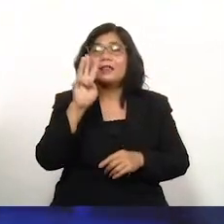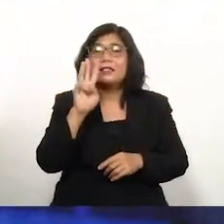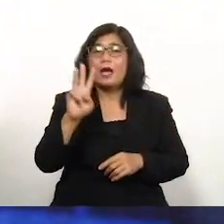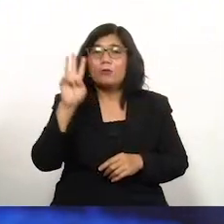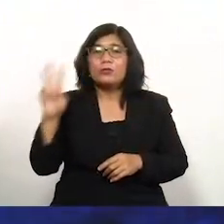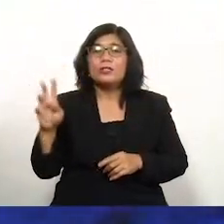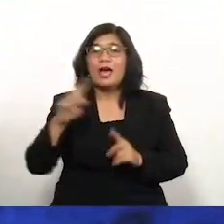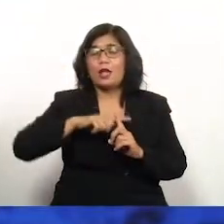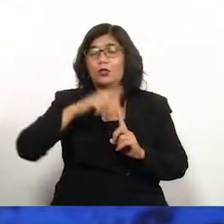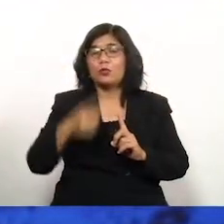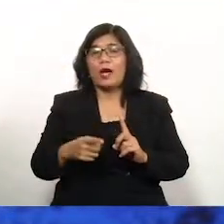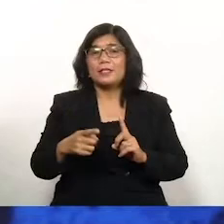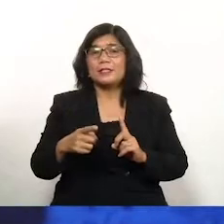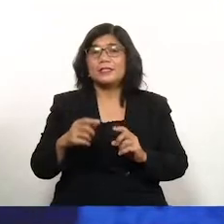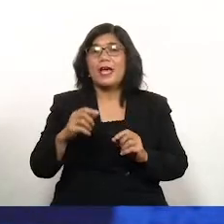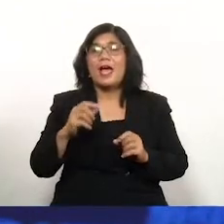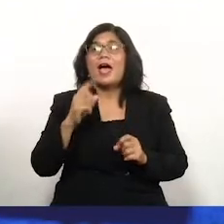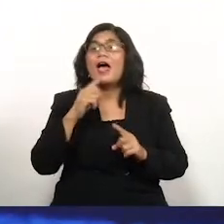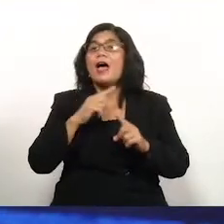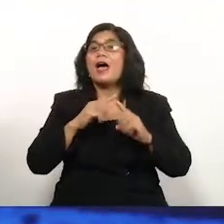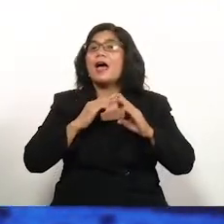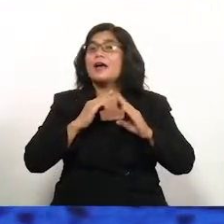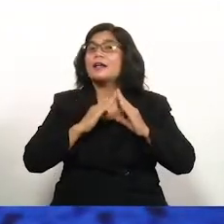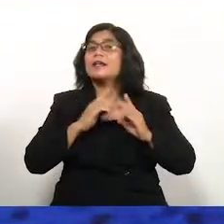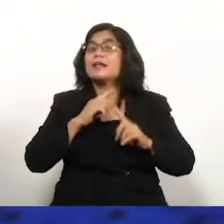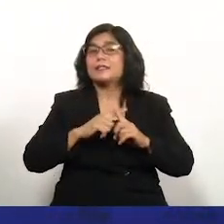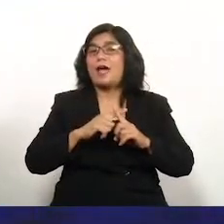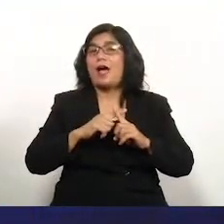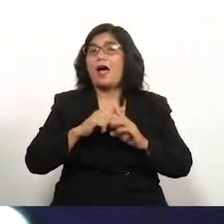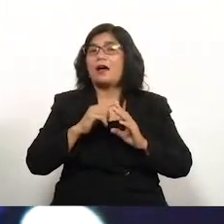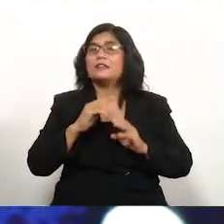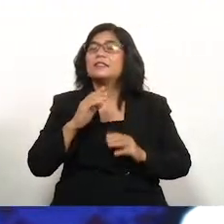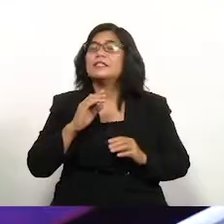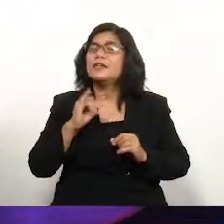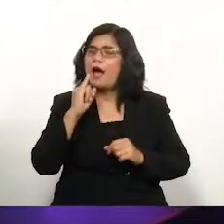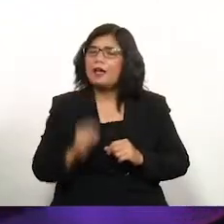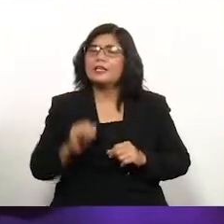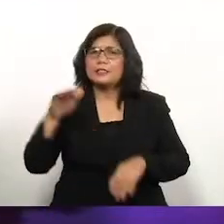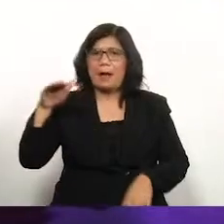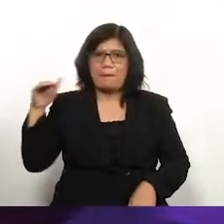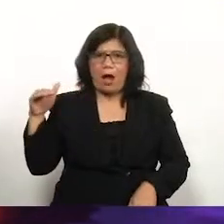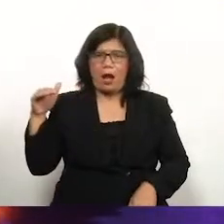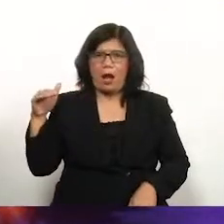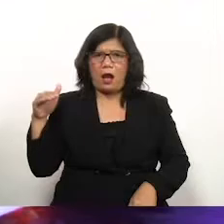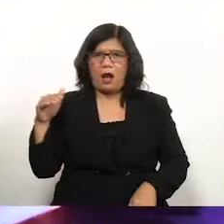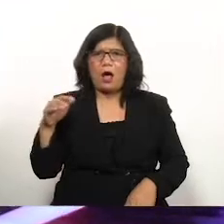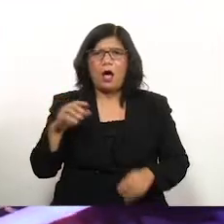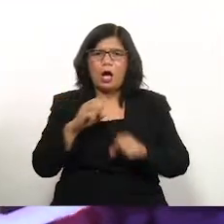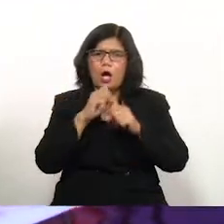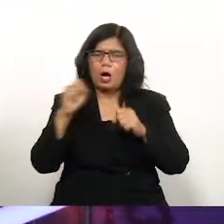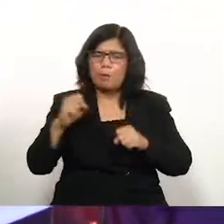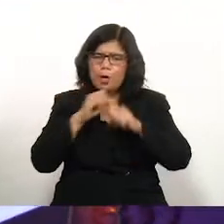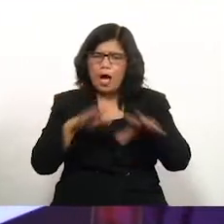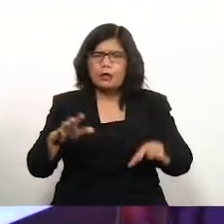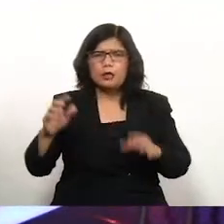di akhir zaman jadi jangan hanya kita pikir tentang Oh ya Berkat buat gereja di Herman mukjizat buat gereja di Herza Man kemenangan